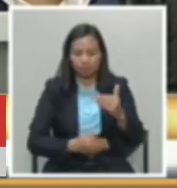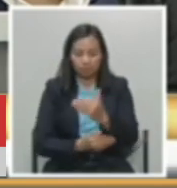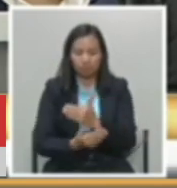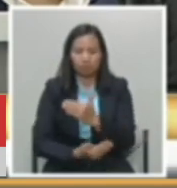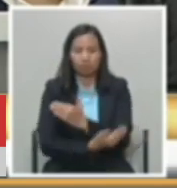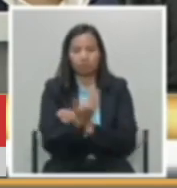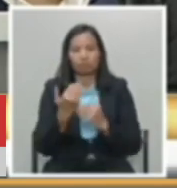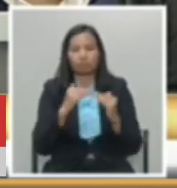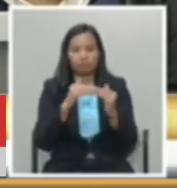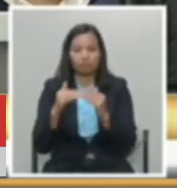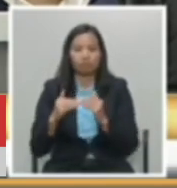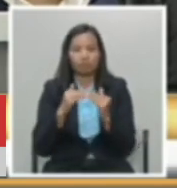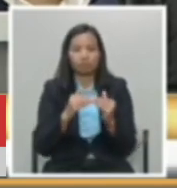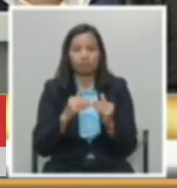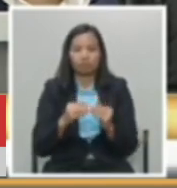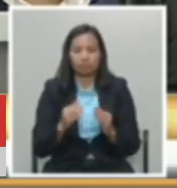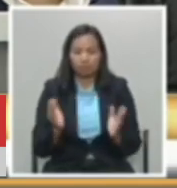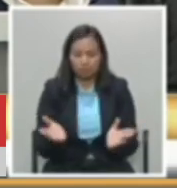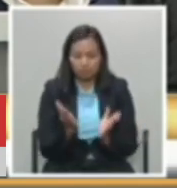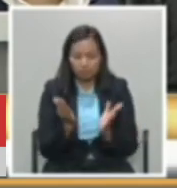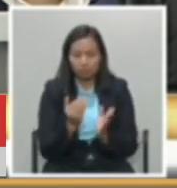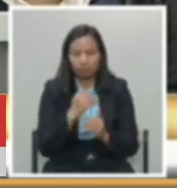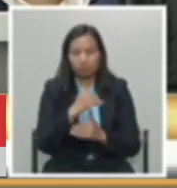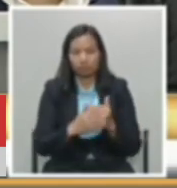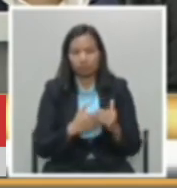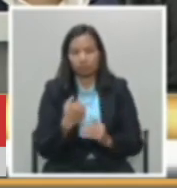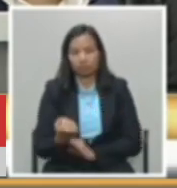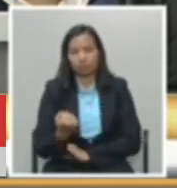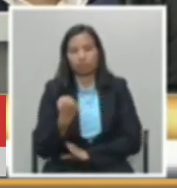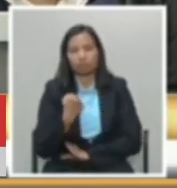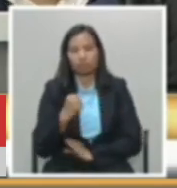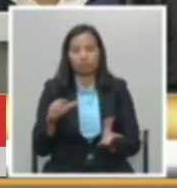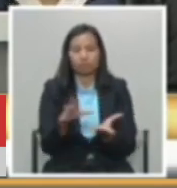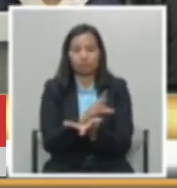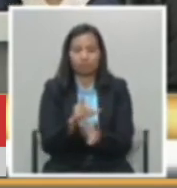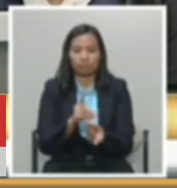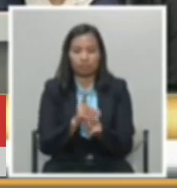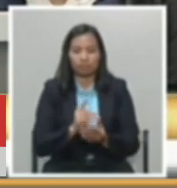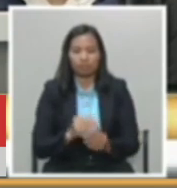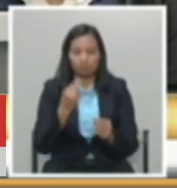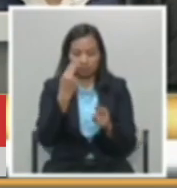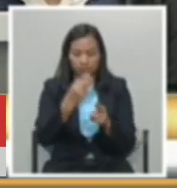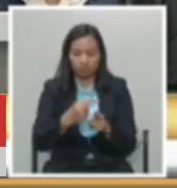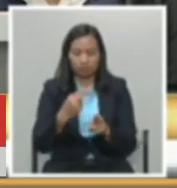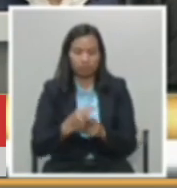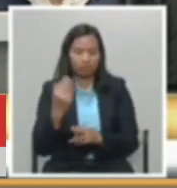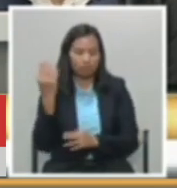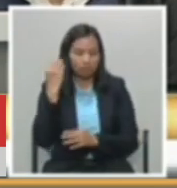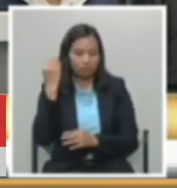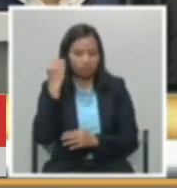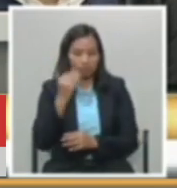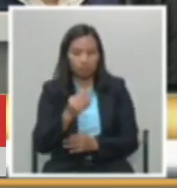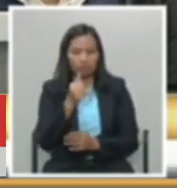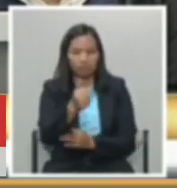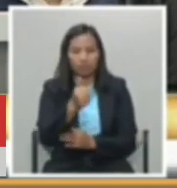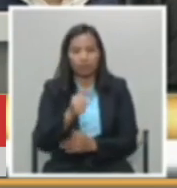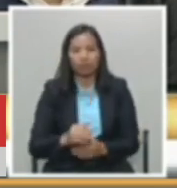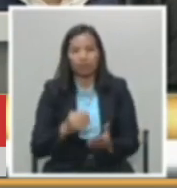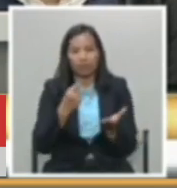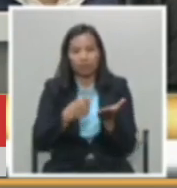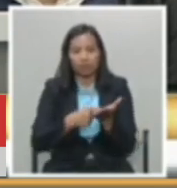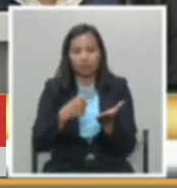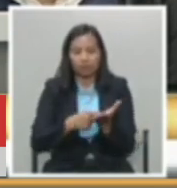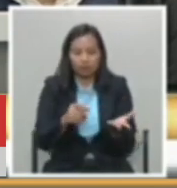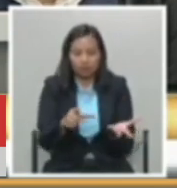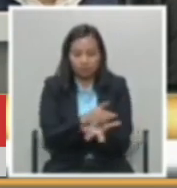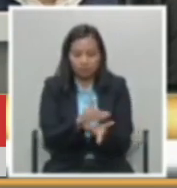ความเสมอภาคเสริมสร้างพลังทางสังคมฟังชื่อเพราะมากเลยค่ะสร้างหลักประกันทางสังค